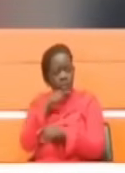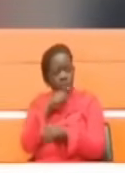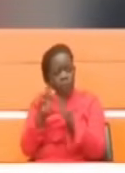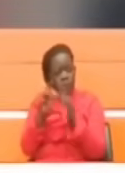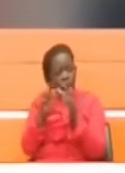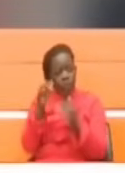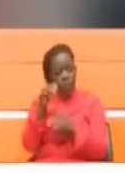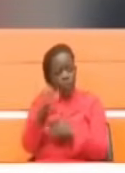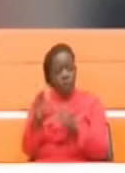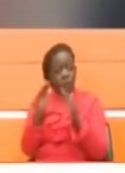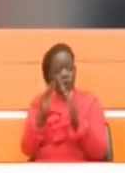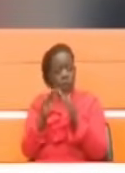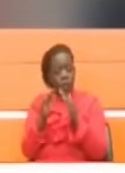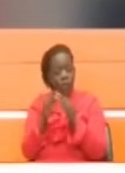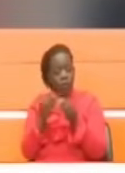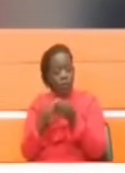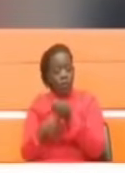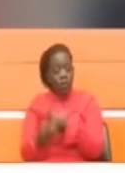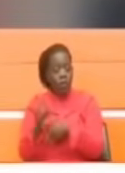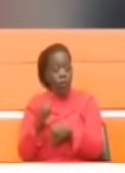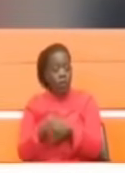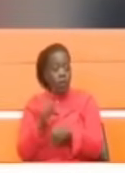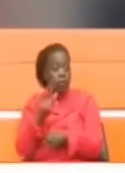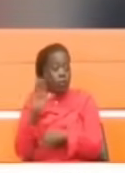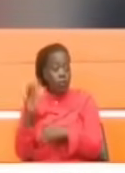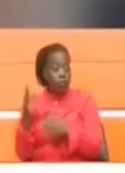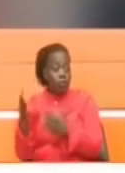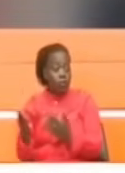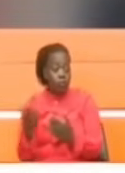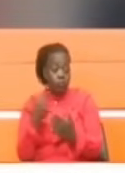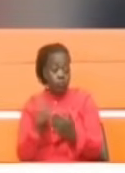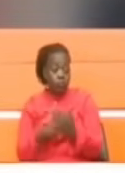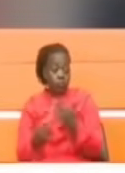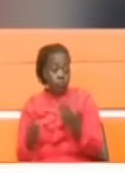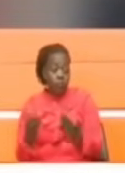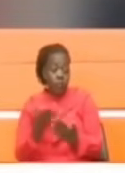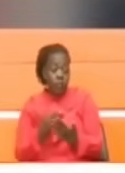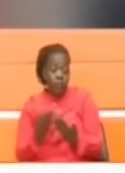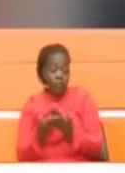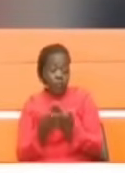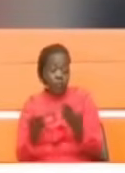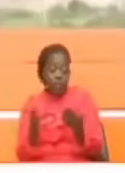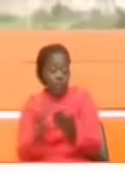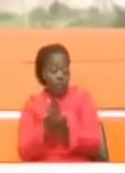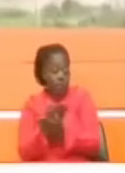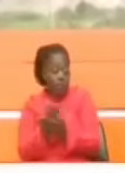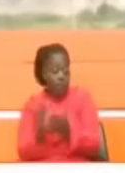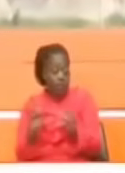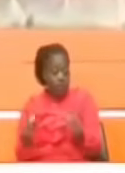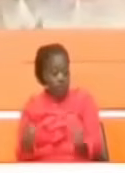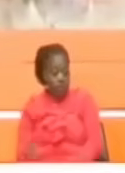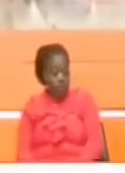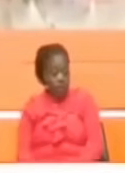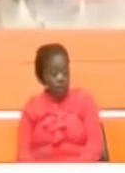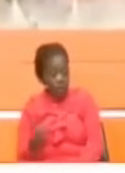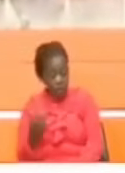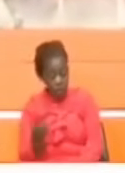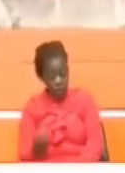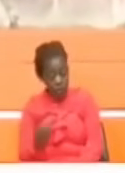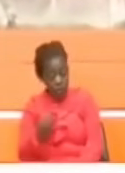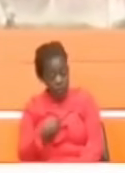ng'ennyumba yeetundibwa era bwe yakomyewo Nabisenke n'akamutema nti talinawo yadde akajiiko k'ettaka. Ne mugamba nnyabo kati